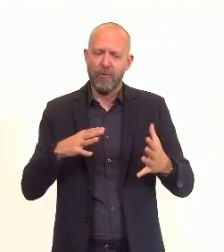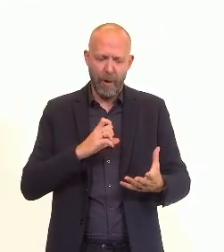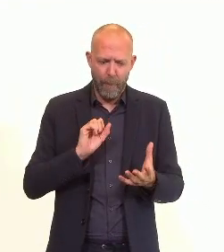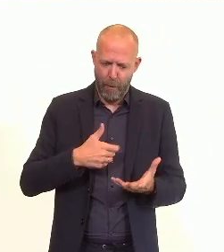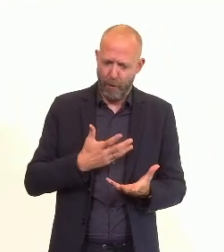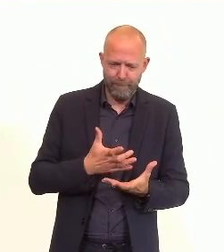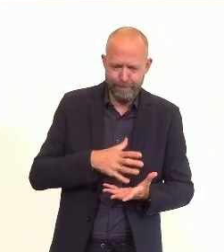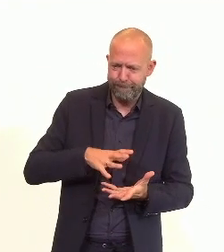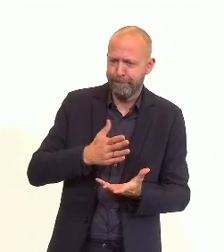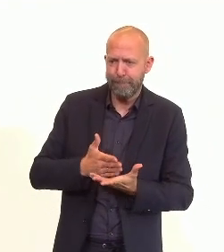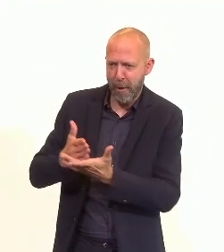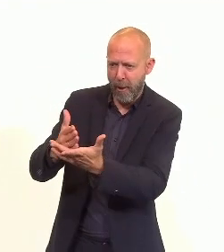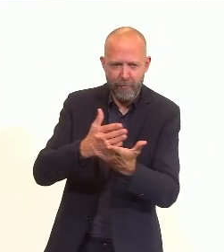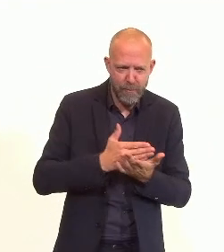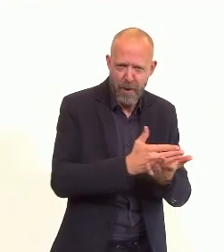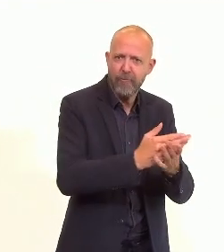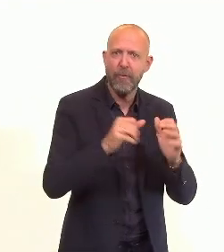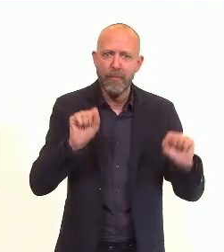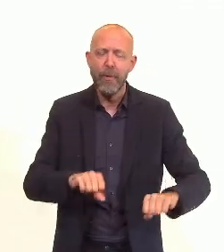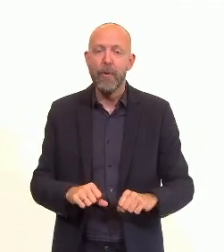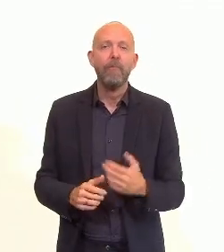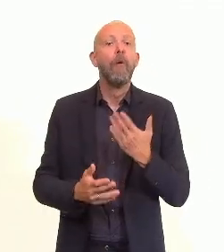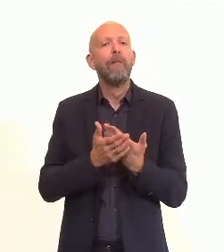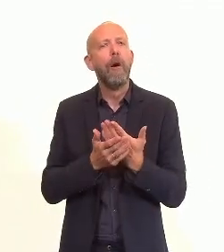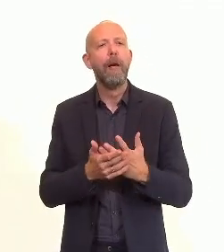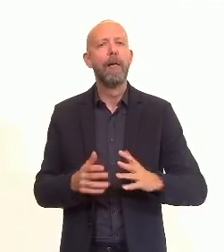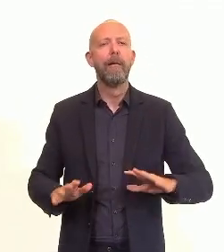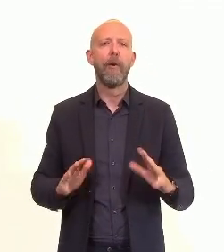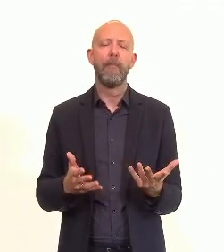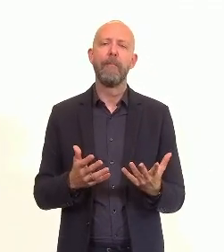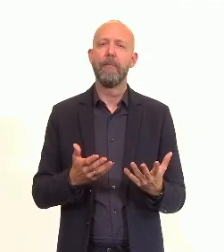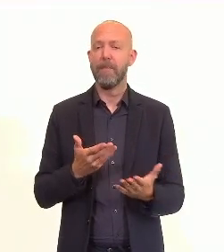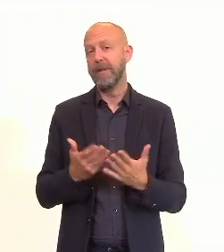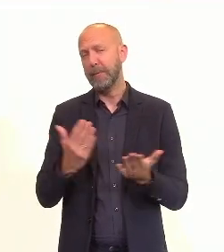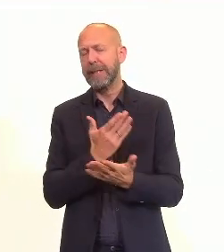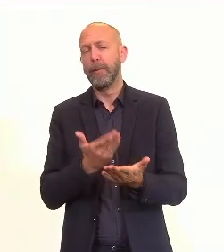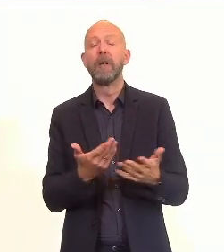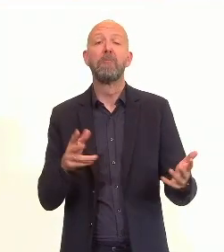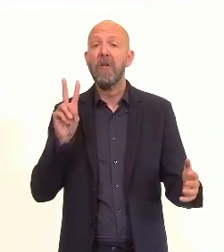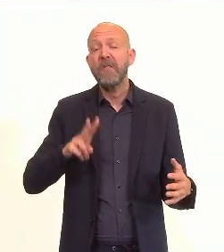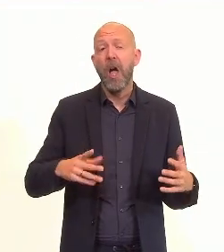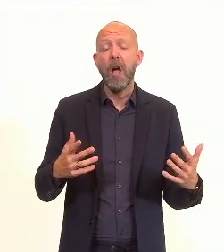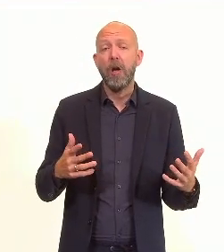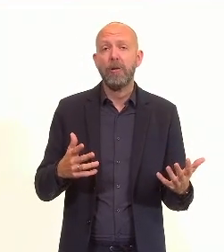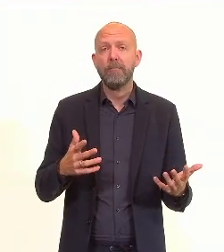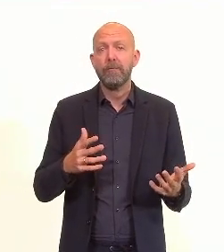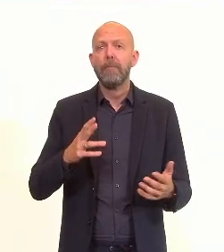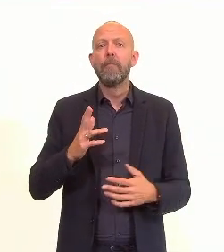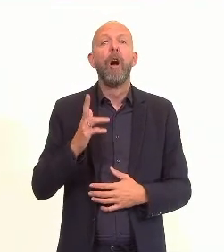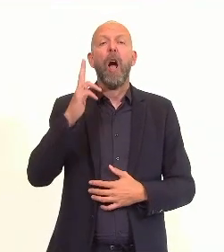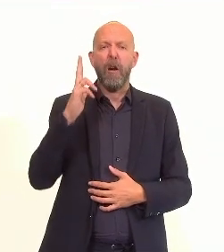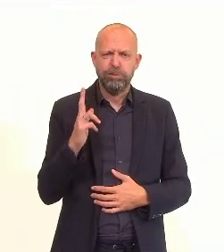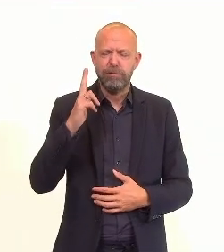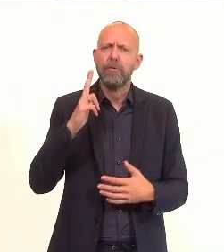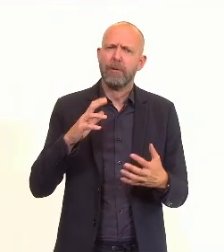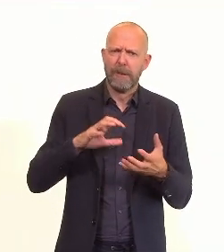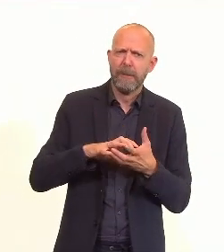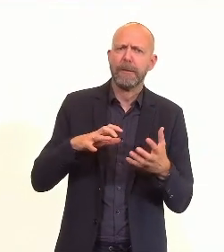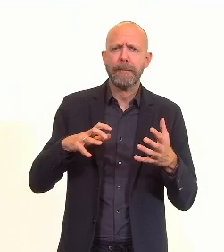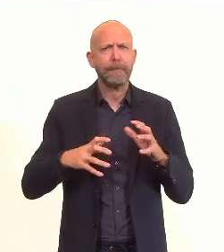partager. Donc voilà un petit peu comment ça se passe. J'ai envie de dire, c'est une machine qui est peut-être dure à démarrer, mais une